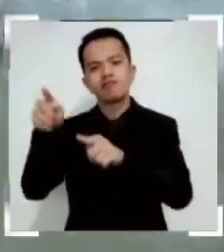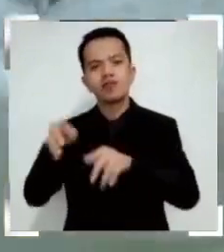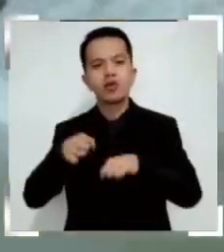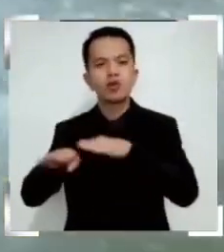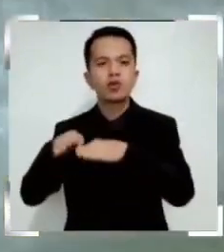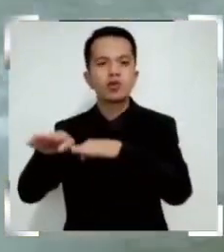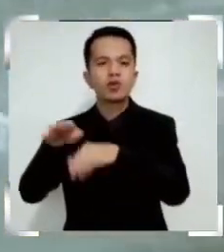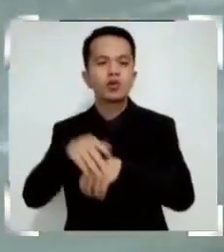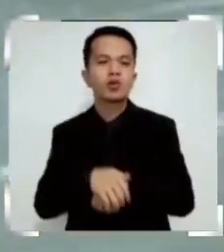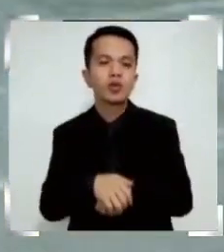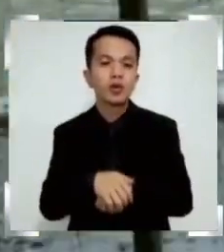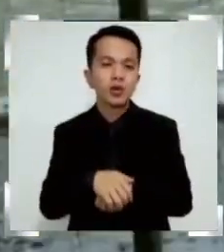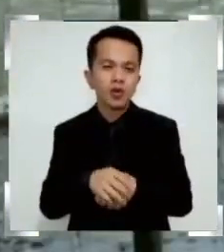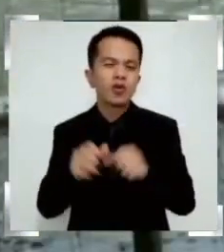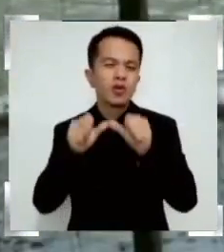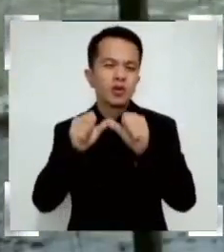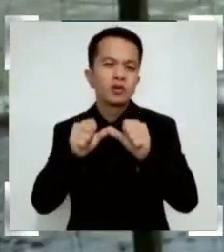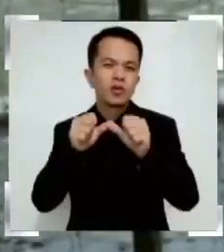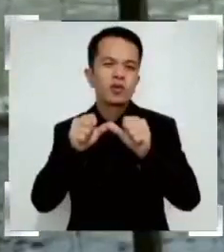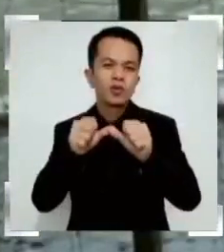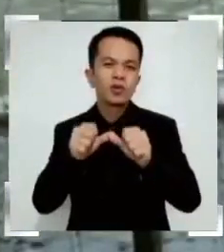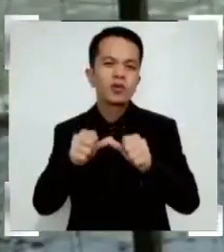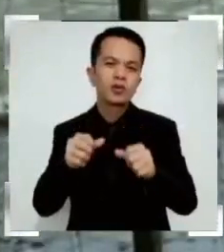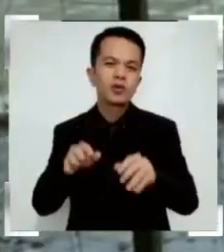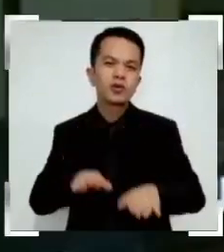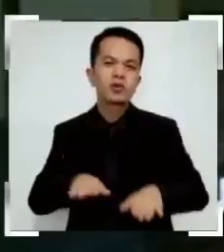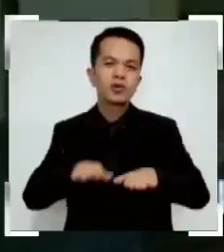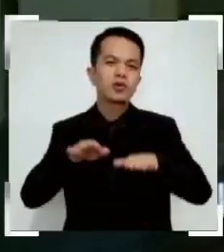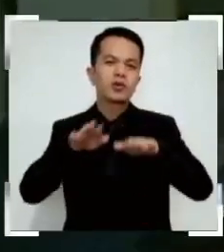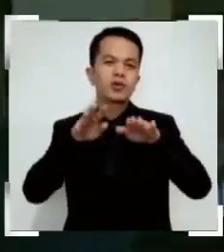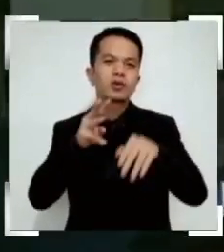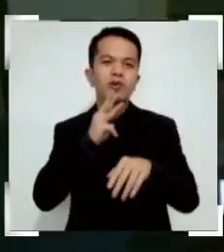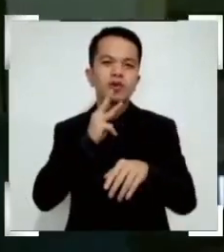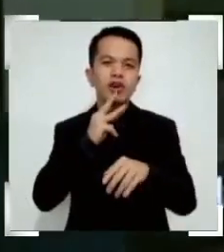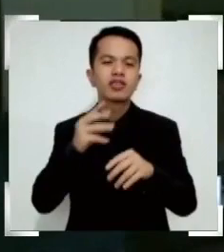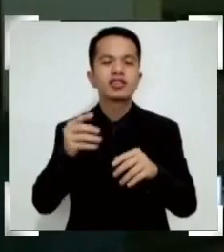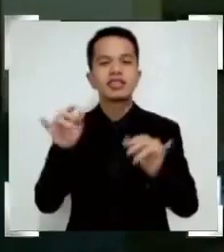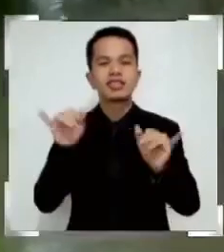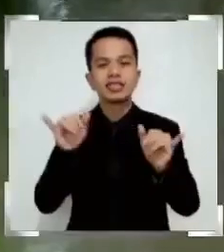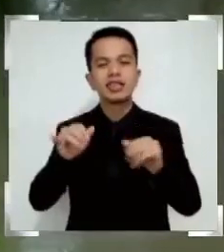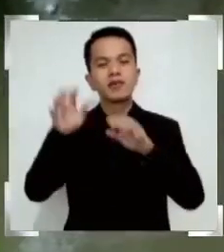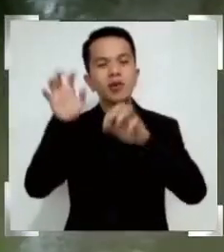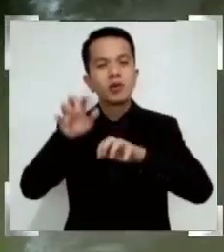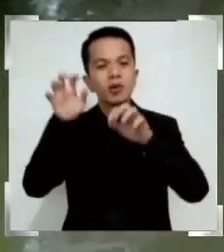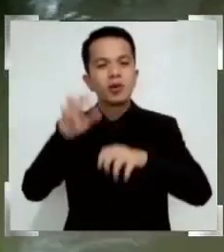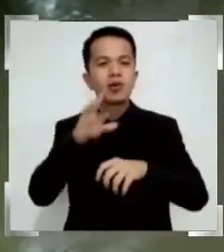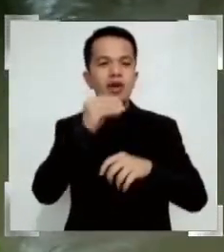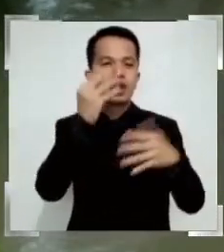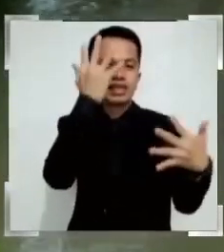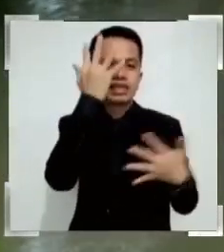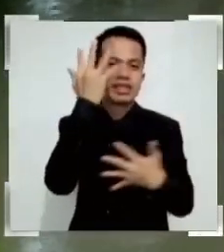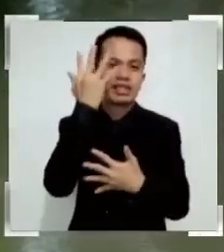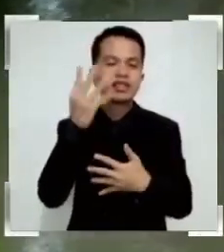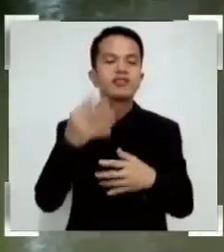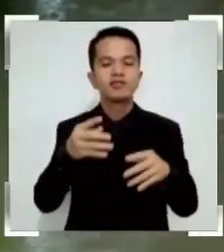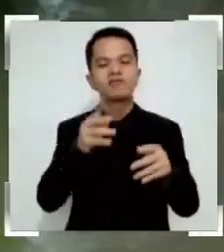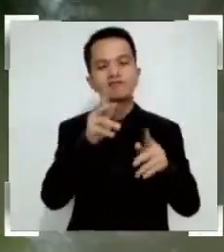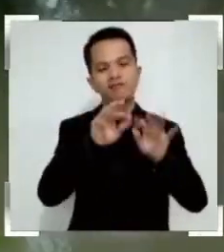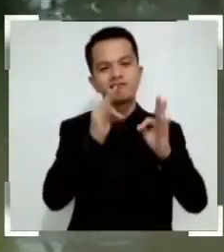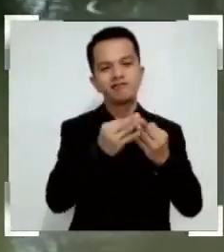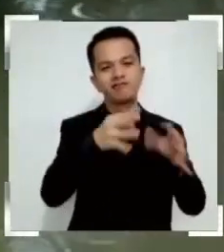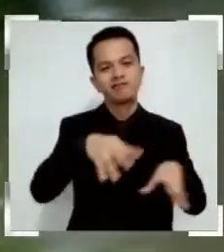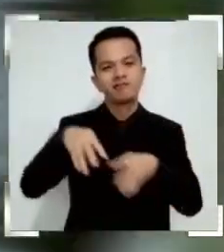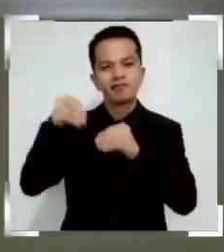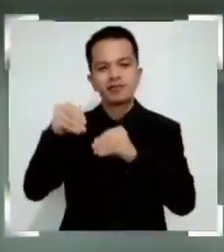bahang dulot ng bagyong Egay, nasundan pa ng bagyong Goring at Hana. Lumikas muna ang ilang pamilya. Posibleng abuti ng ilang buwan bago